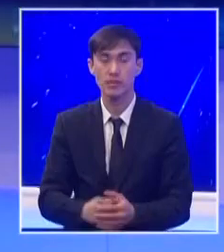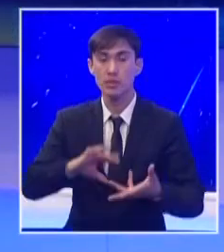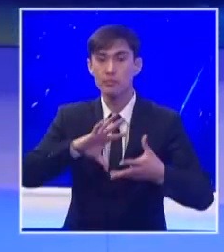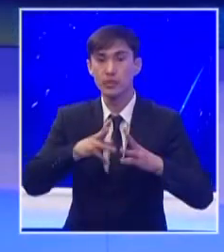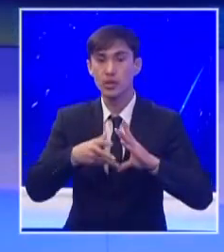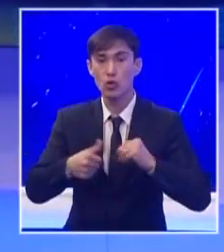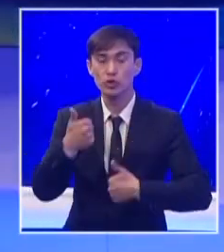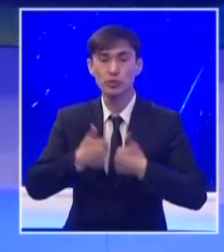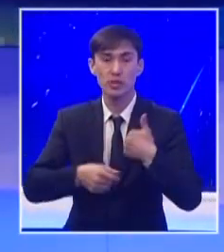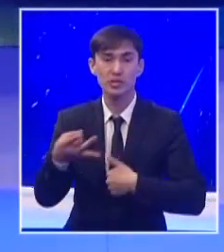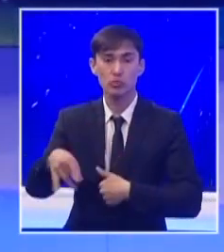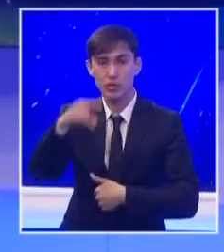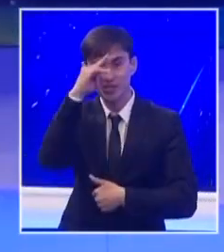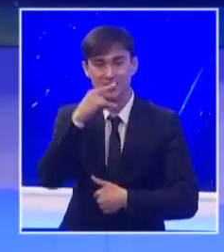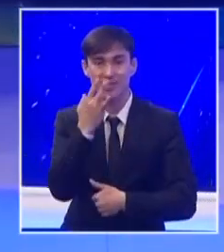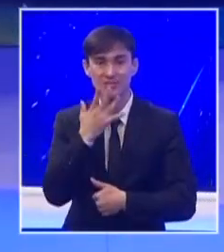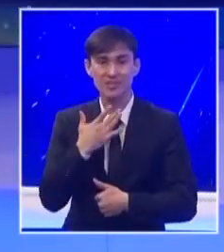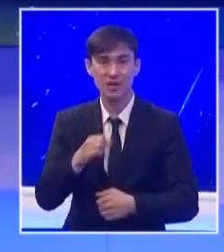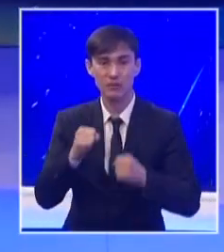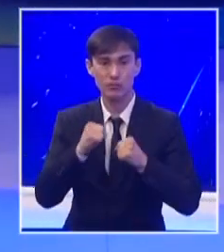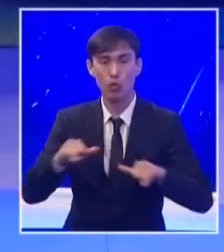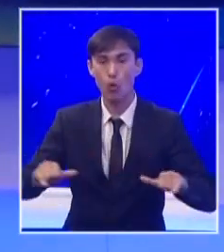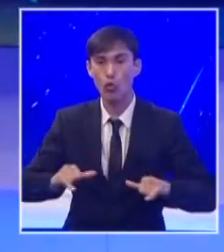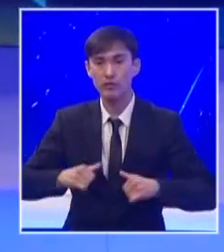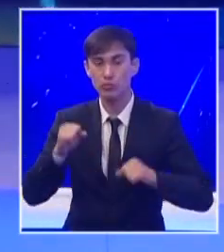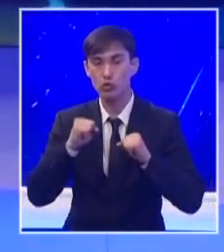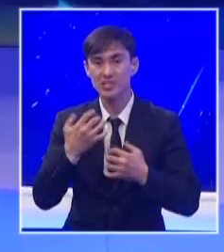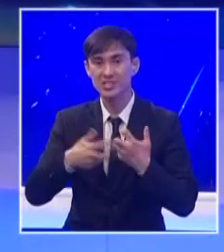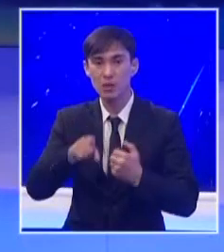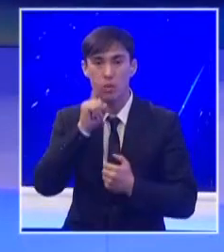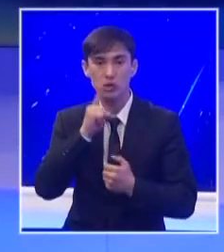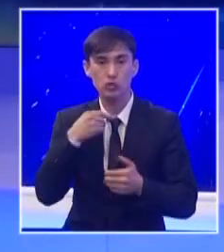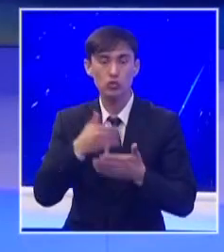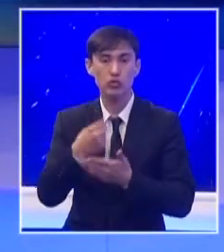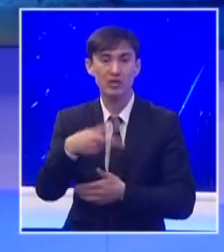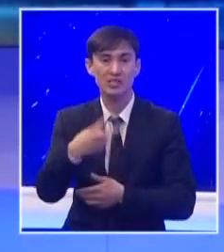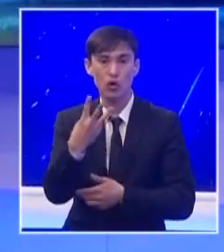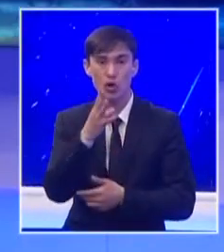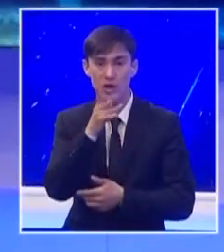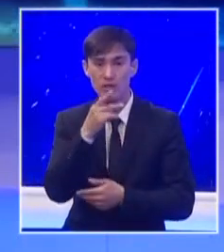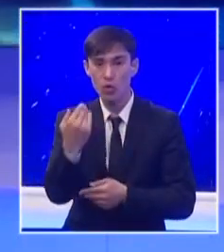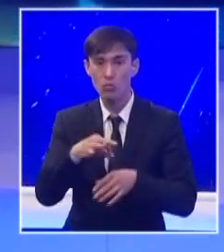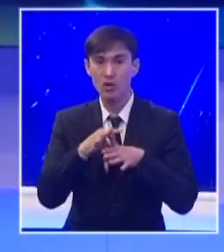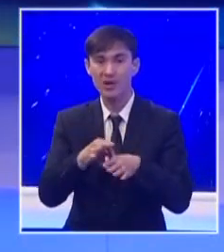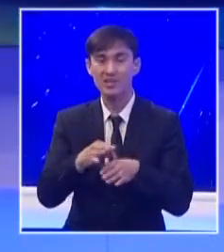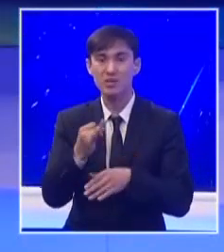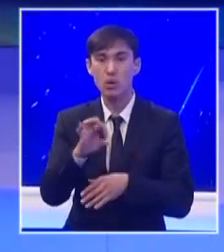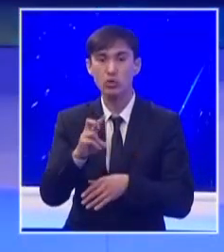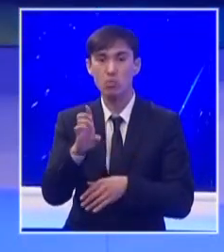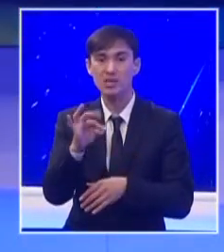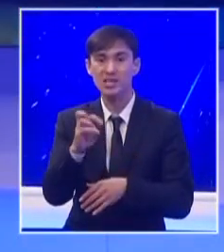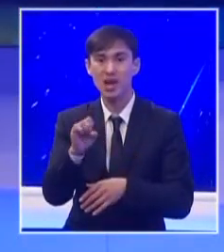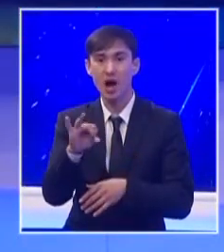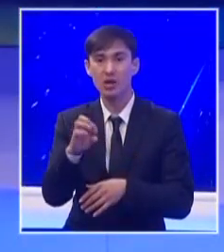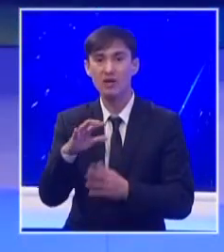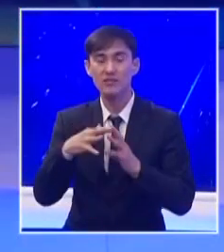Подведены итоги чемпионата Республики Казахстан по национальным видам конного спорта среди молодежи до 23 лет. Он проходил на ипподроме Байсерке